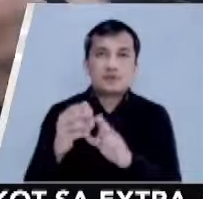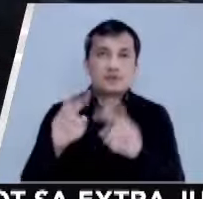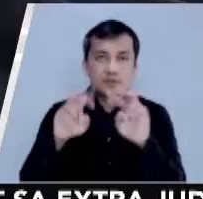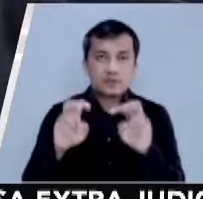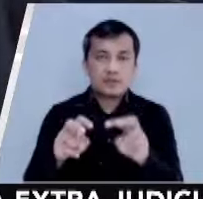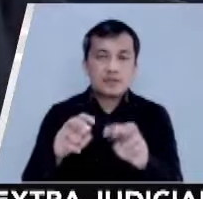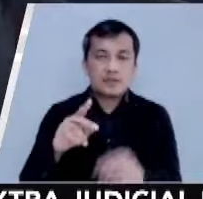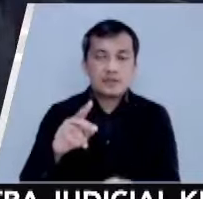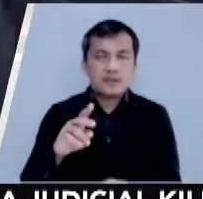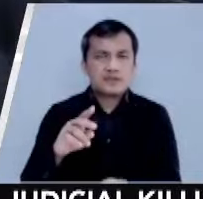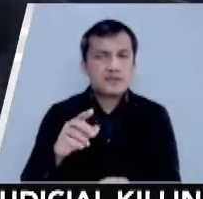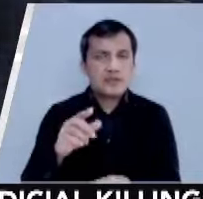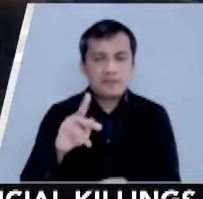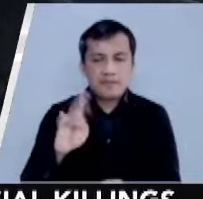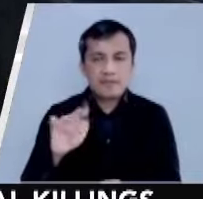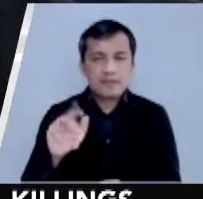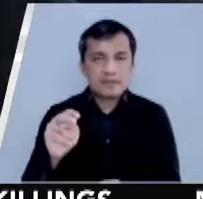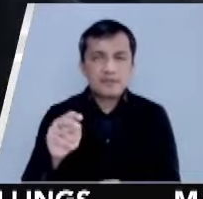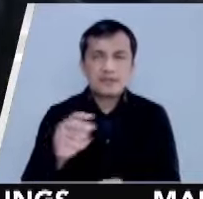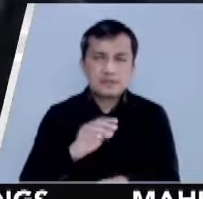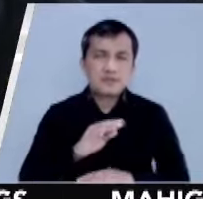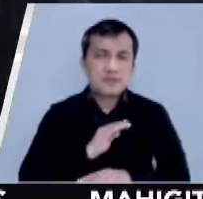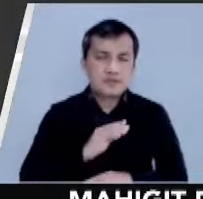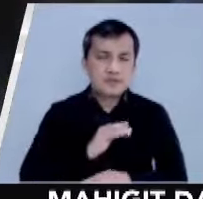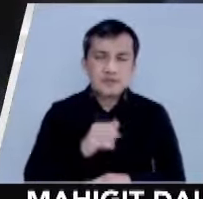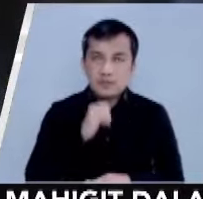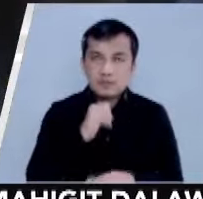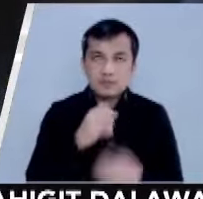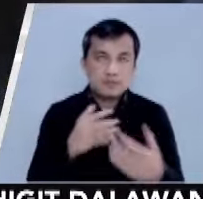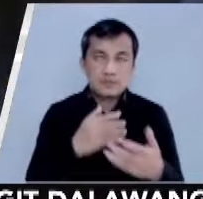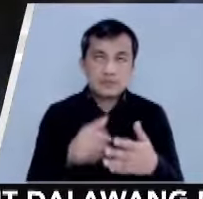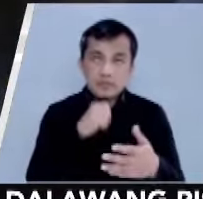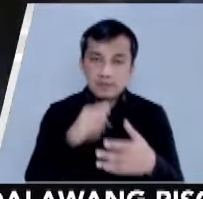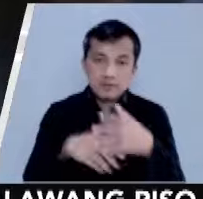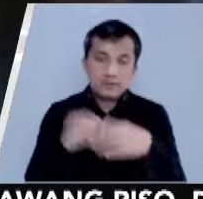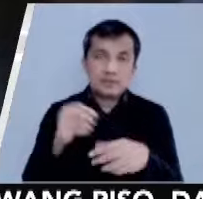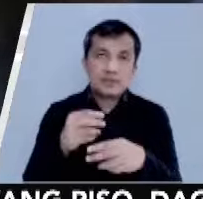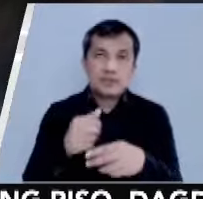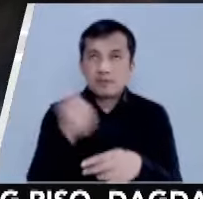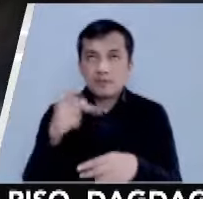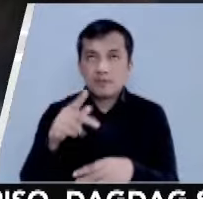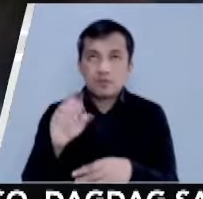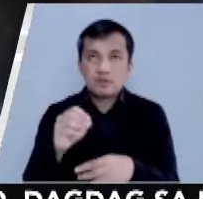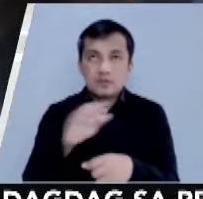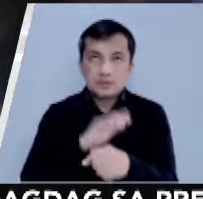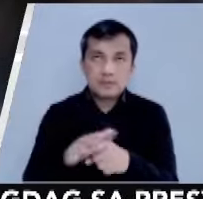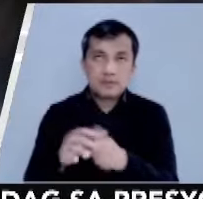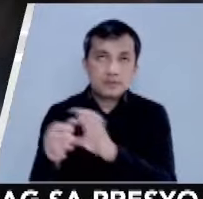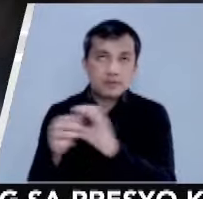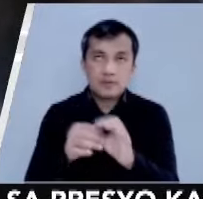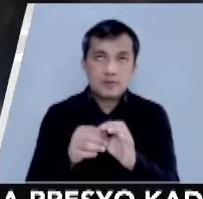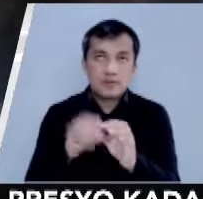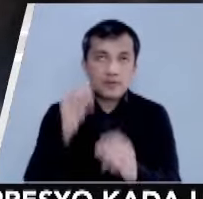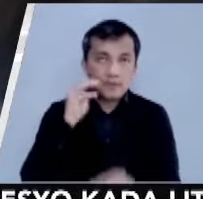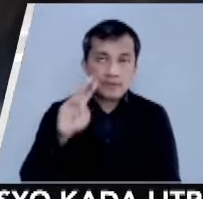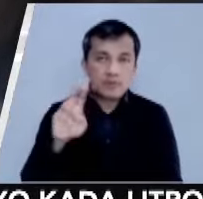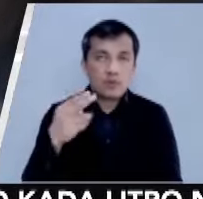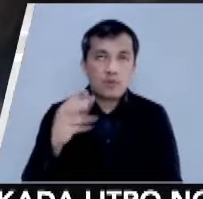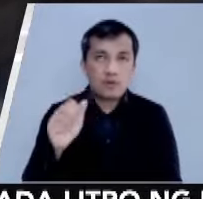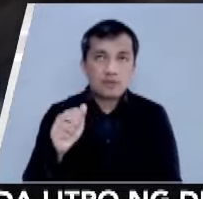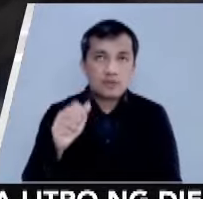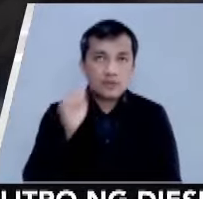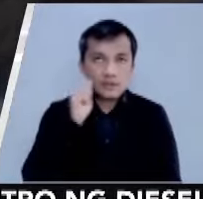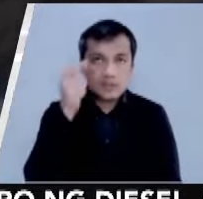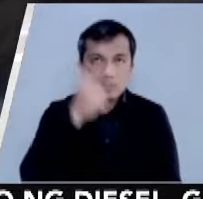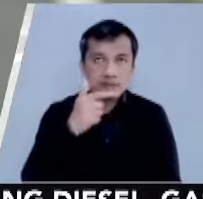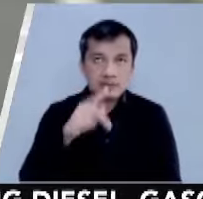sa amin, sapat na yun, ano? Kahit naman di lumabas sa ibang mga Pogo, sapat na ang pagdawit ni Madam Hua at ni Alice Guo sa Banban Pogo para sa